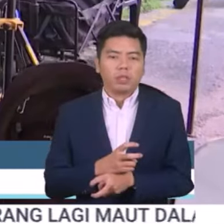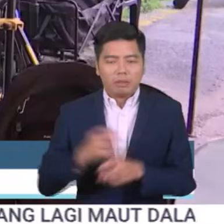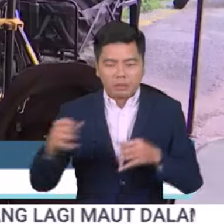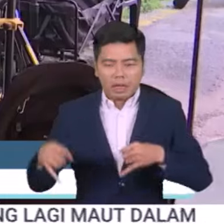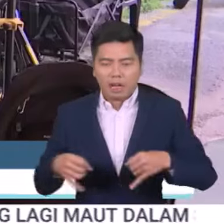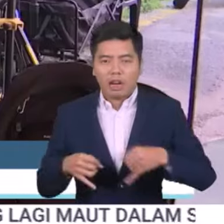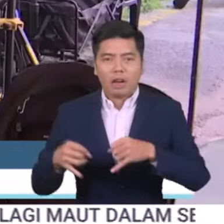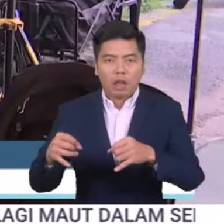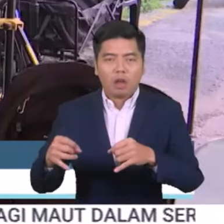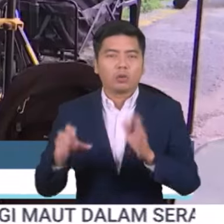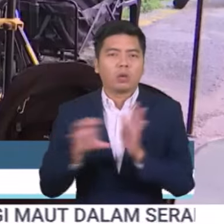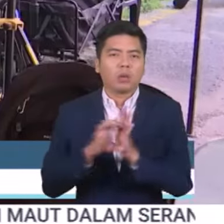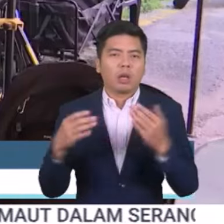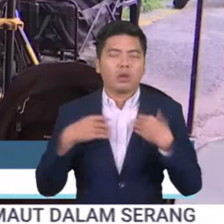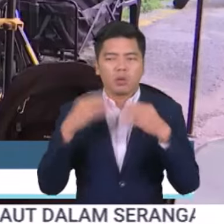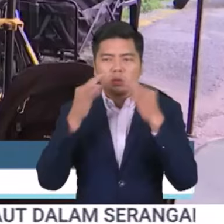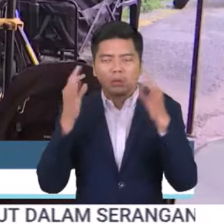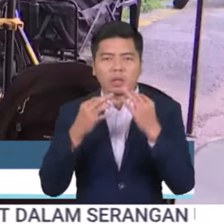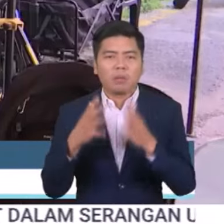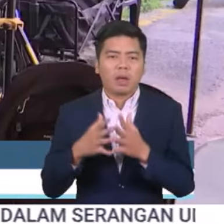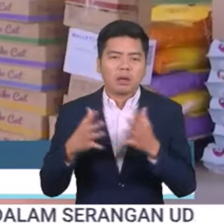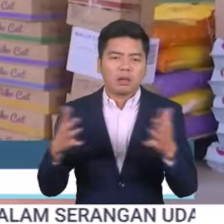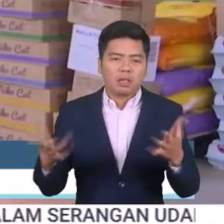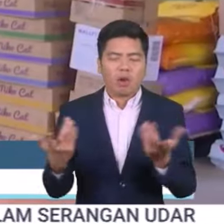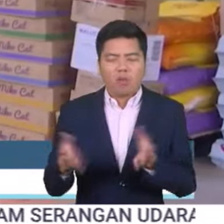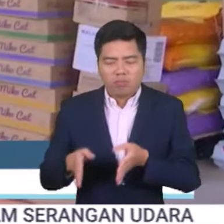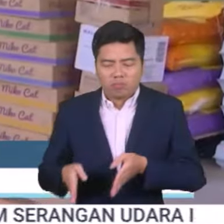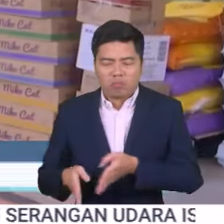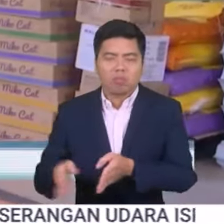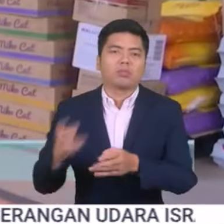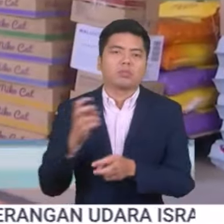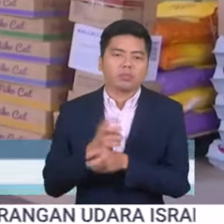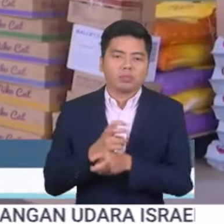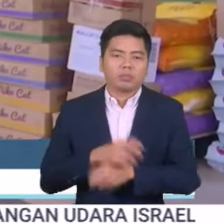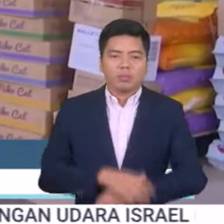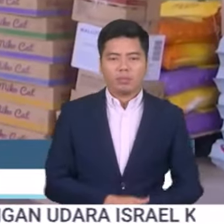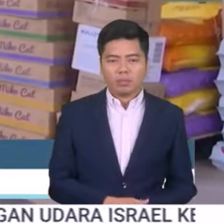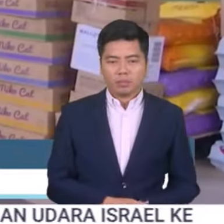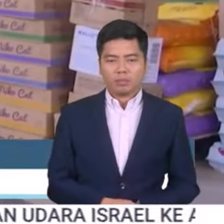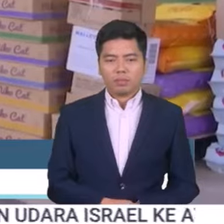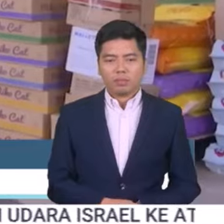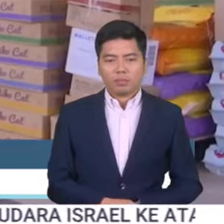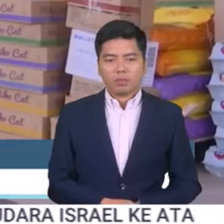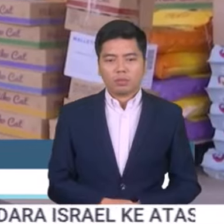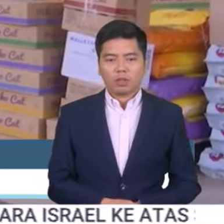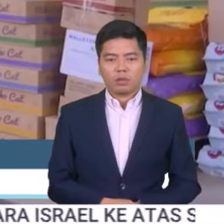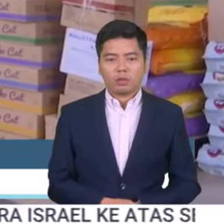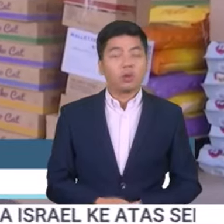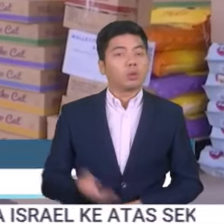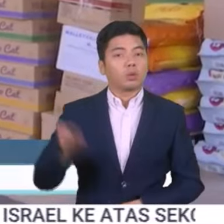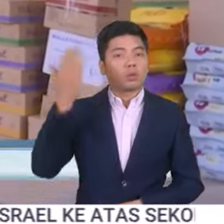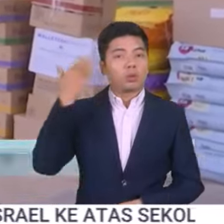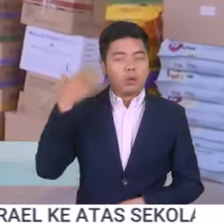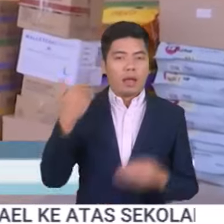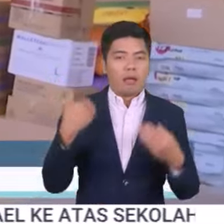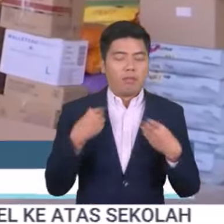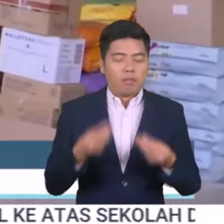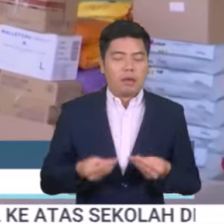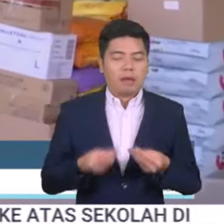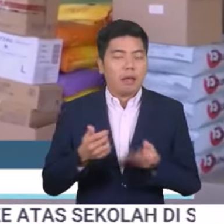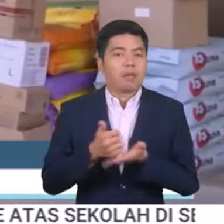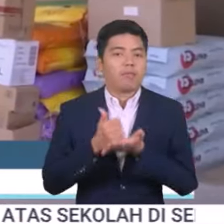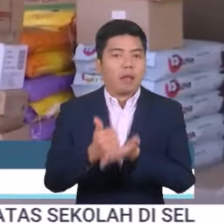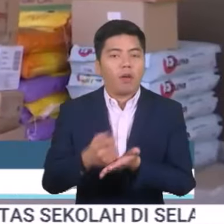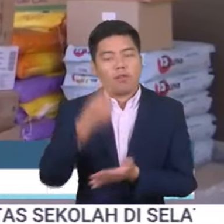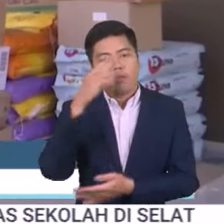pun kadang-kadang ada kucing banyak, tepi longkang. Sekarang dia ada tolong kita biskuit, lagi dia biskuit,